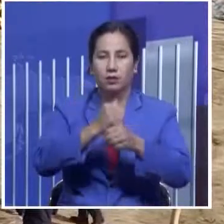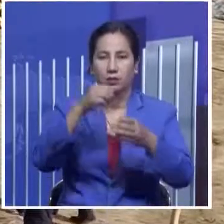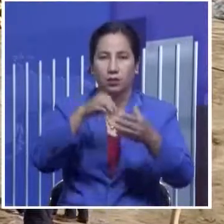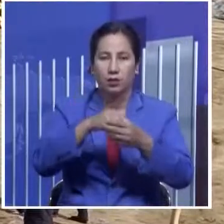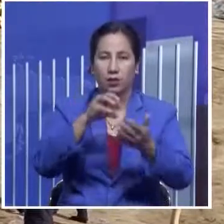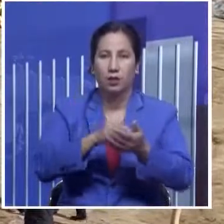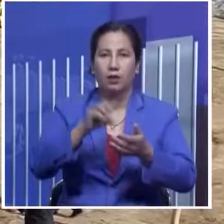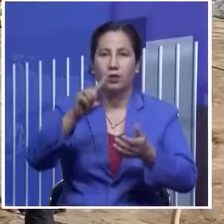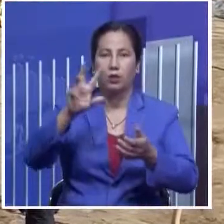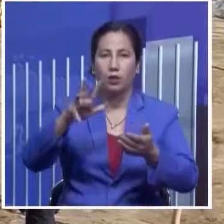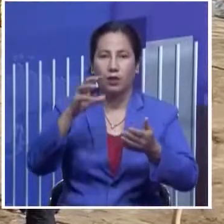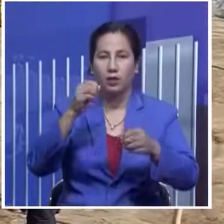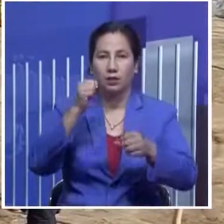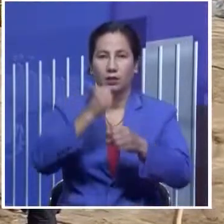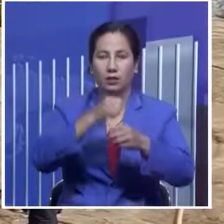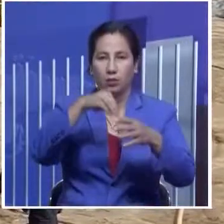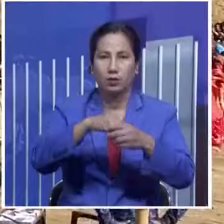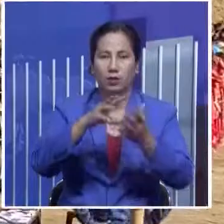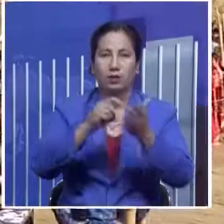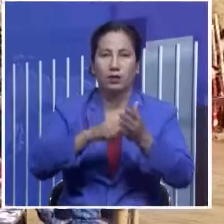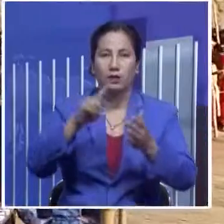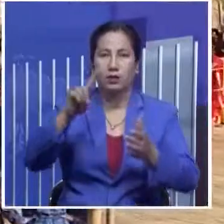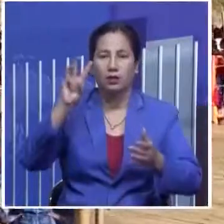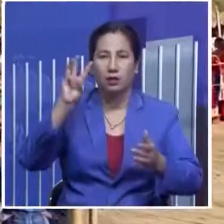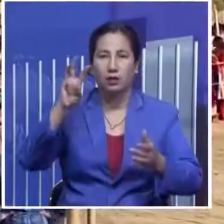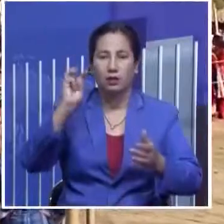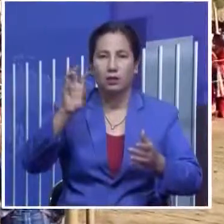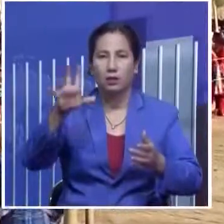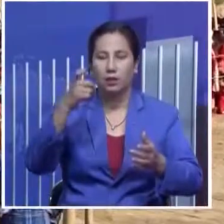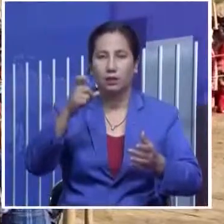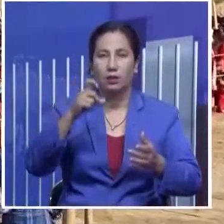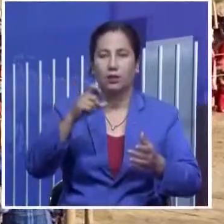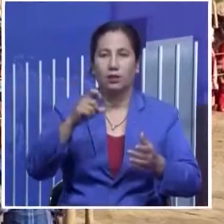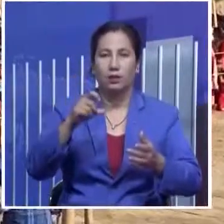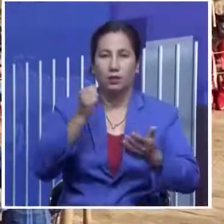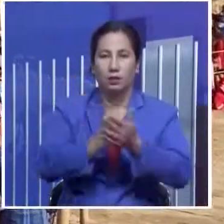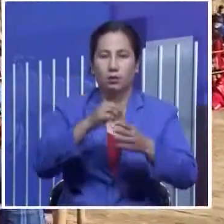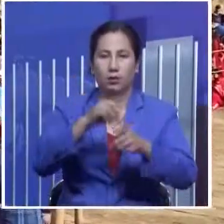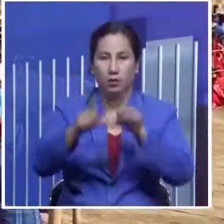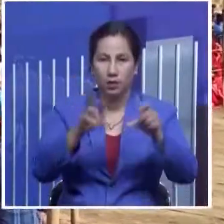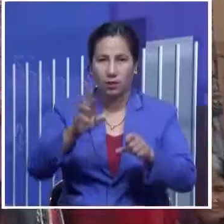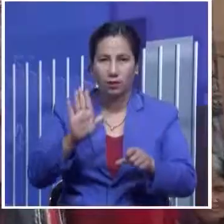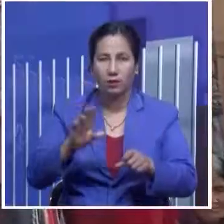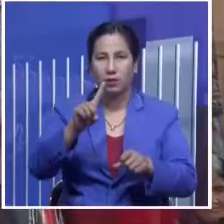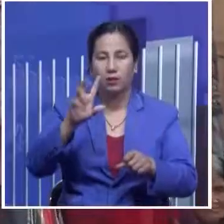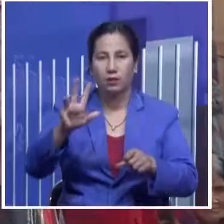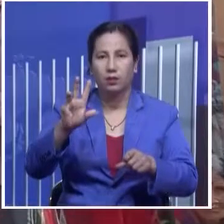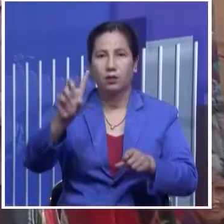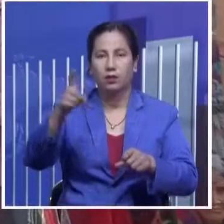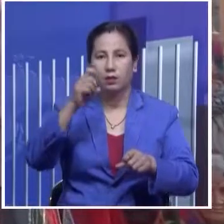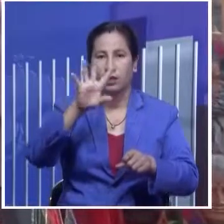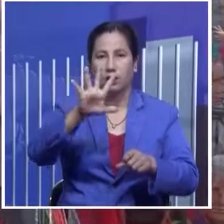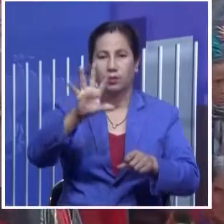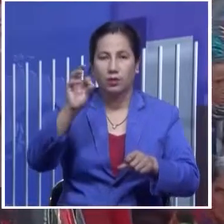19 मतदान केन्द्र छन्। यो पालिकामा 13,500 मतदाता रहेको बताइएको छ। 19 मतदान केन्द्रमा गरी 150